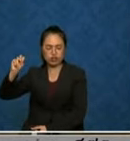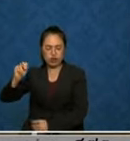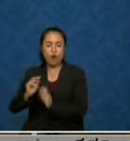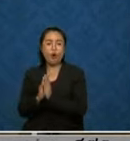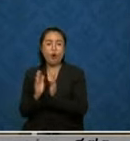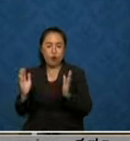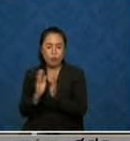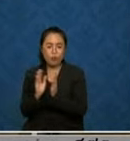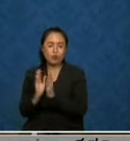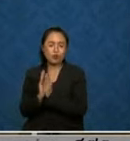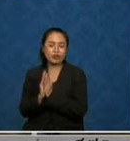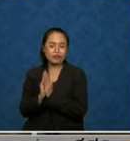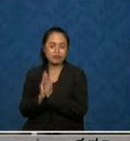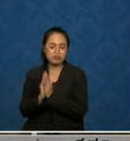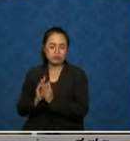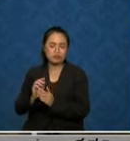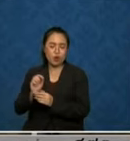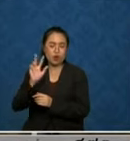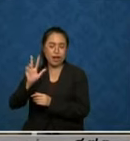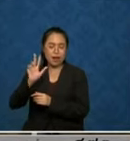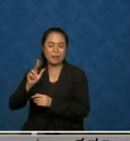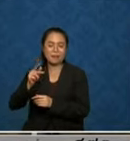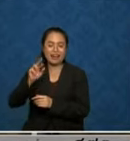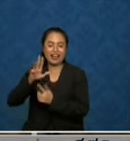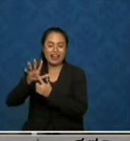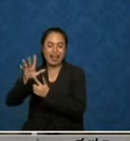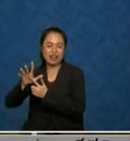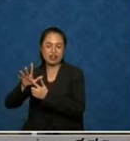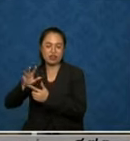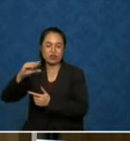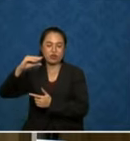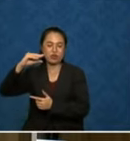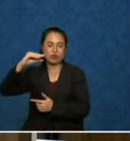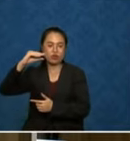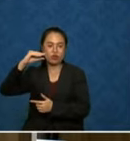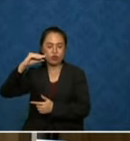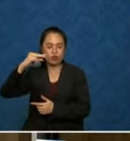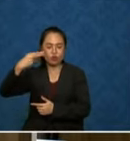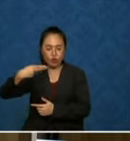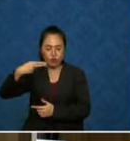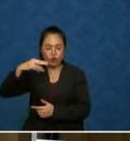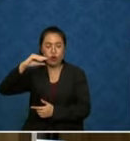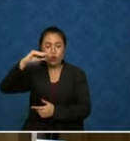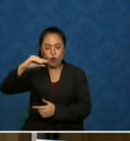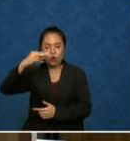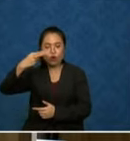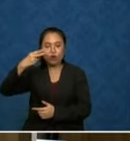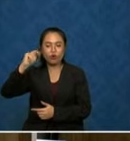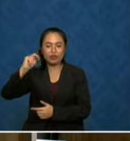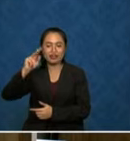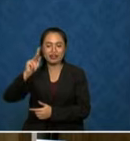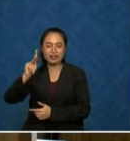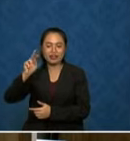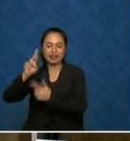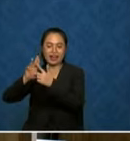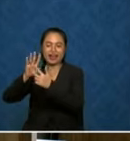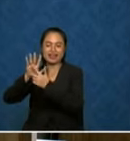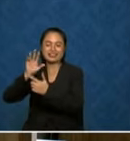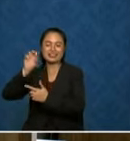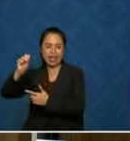ยนะครับที่เอามาตีเผยแผ่นะครับของคุณกันชัยท่านประธานครับนี่แหละ